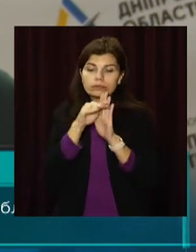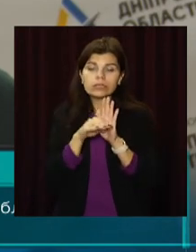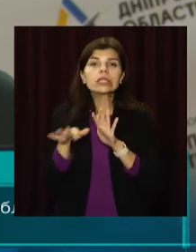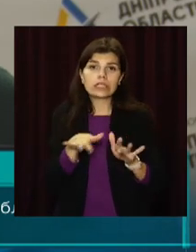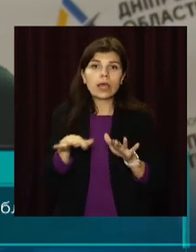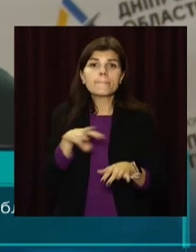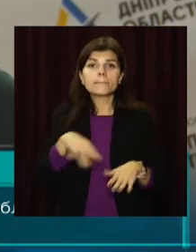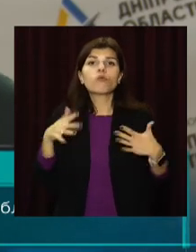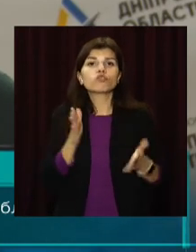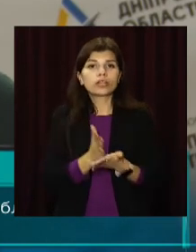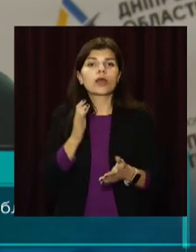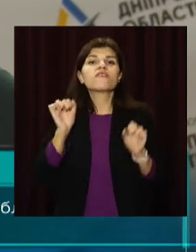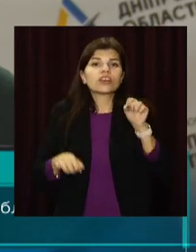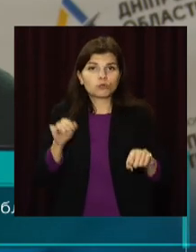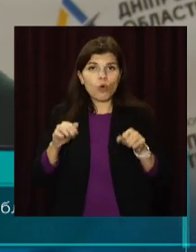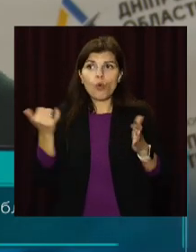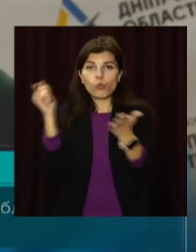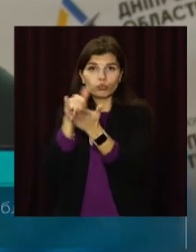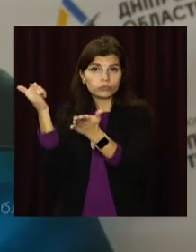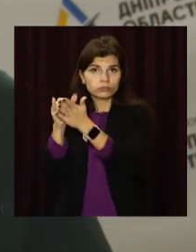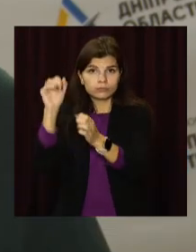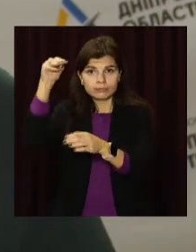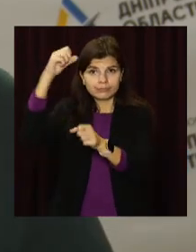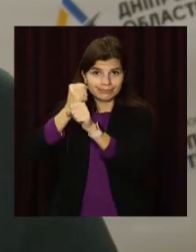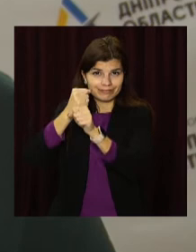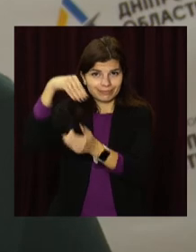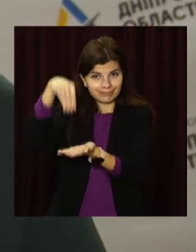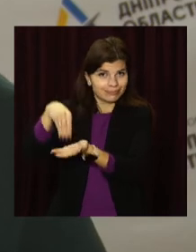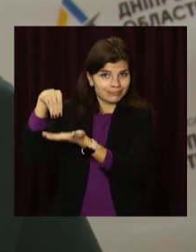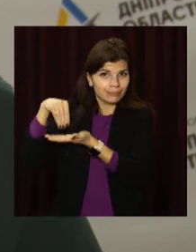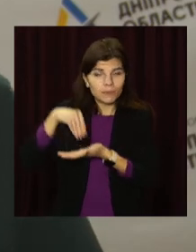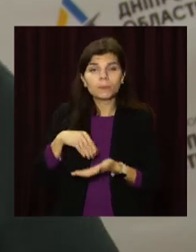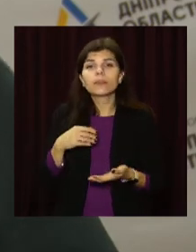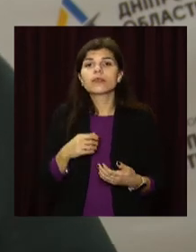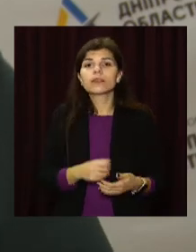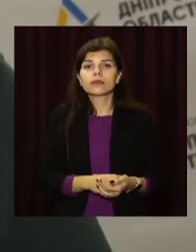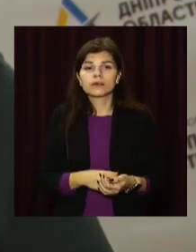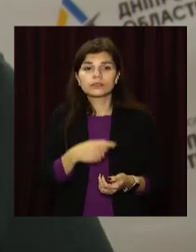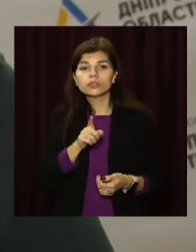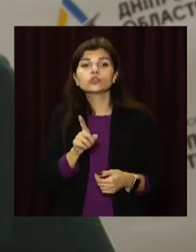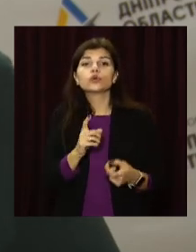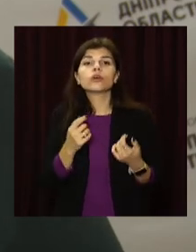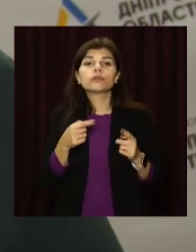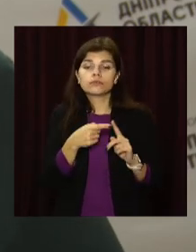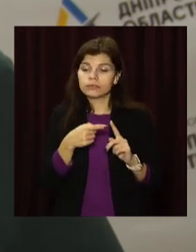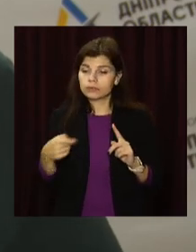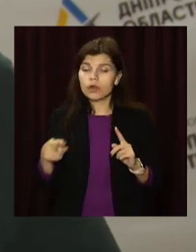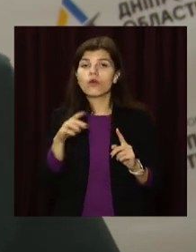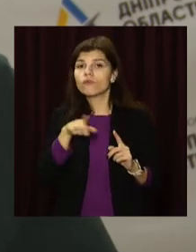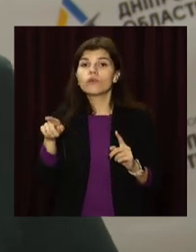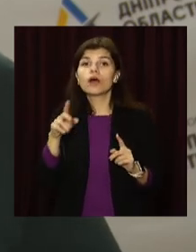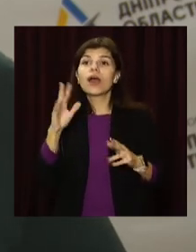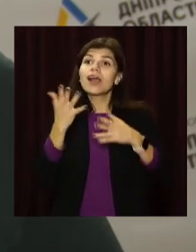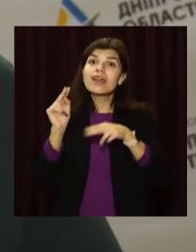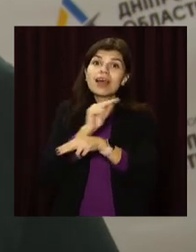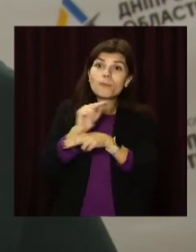ми вже маємо можливість встановлення. Всі об'єкти, які у нас будуть практикуватися з цього часу, вони будуть вже, в